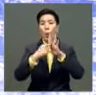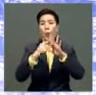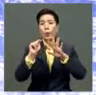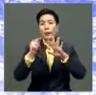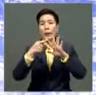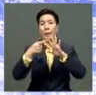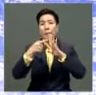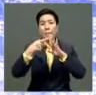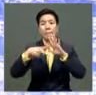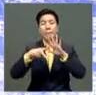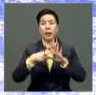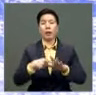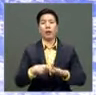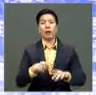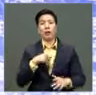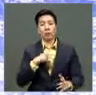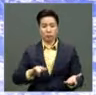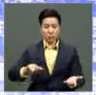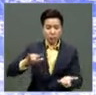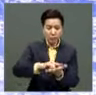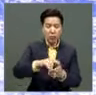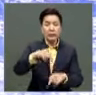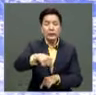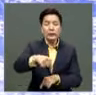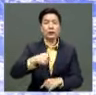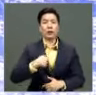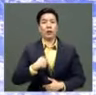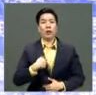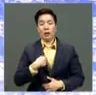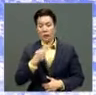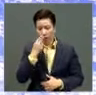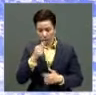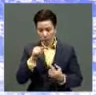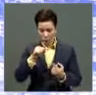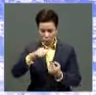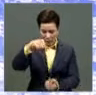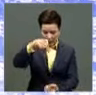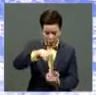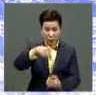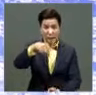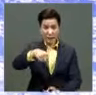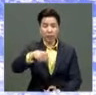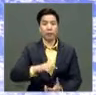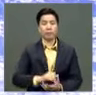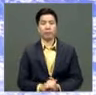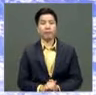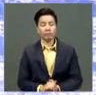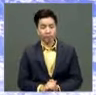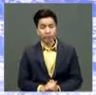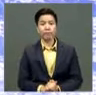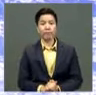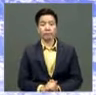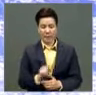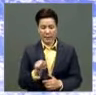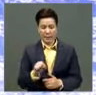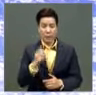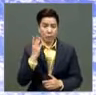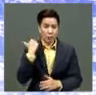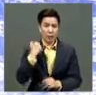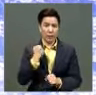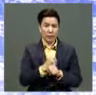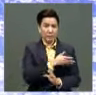นก็ต้องเกิดขึ้นแล้วนะครับเพราะฉะนั้นจุดนี้มันเป็นสิ่งที่ดำเนินการมา